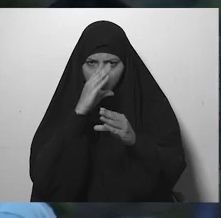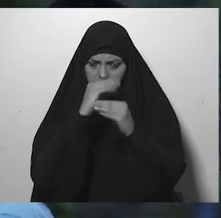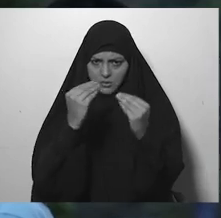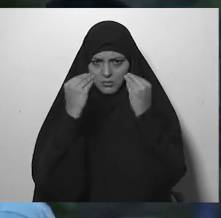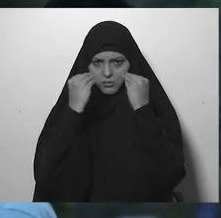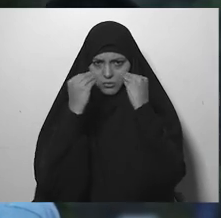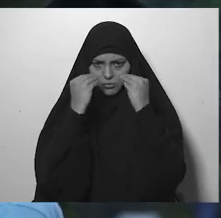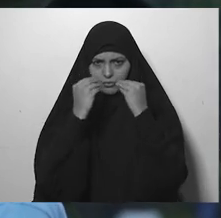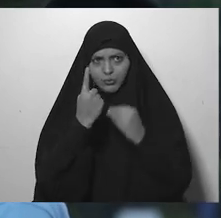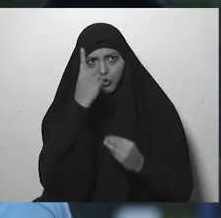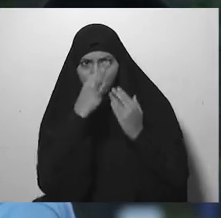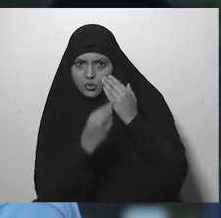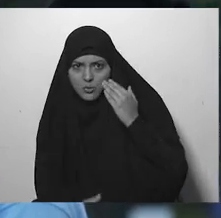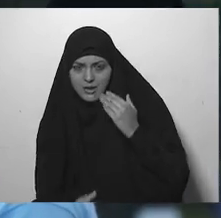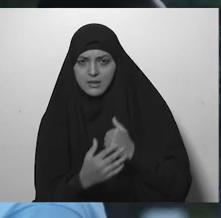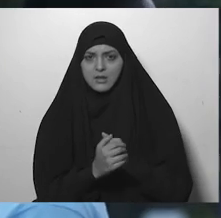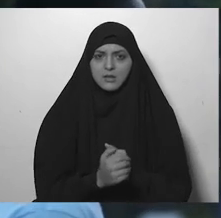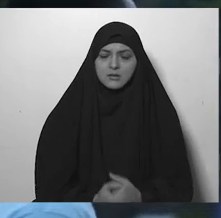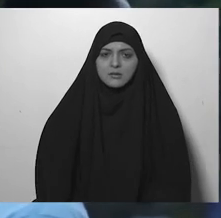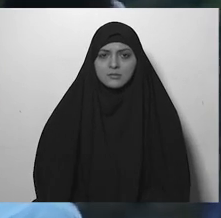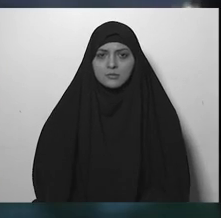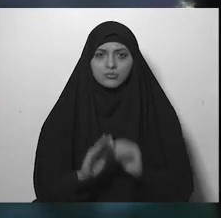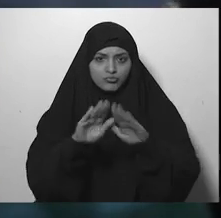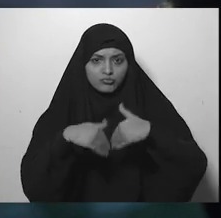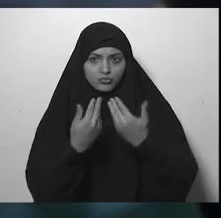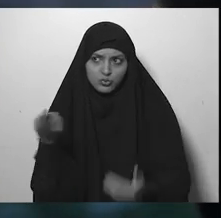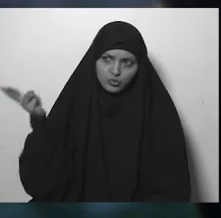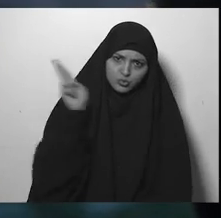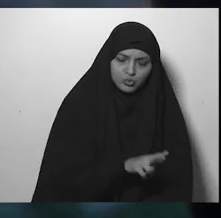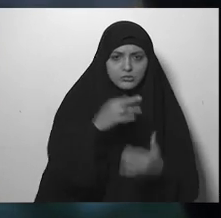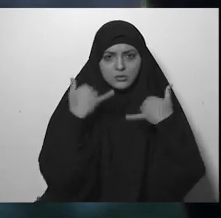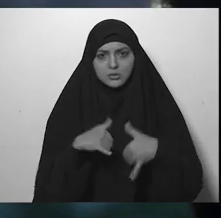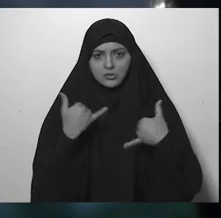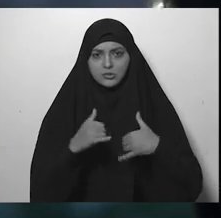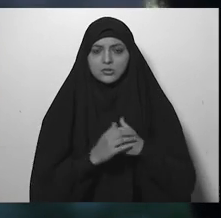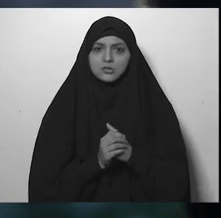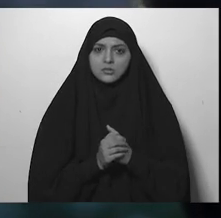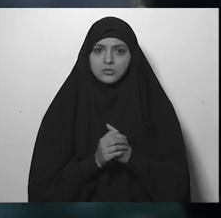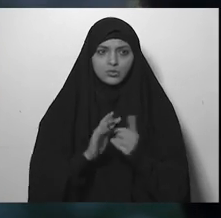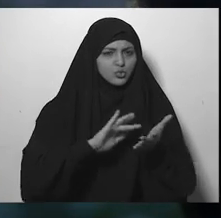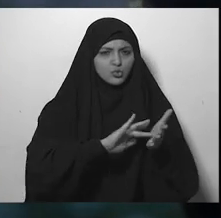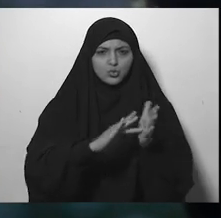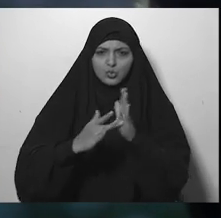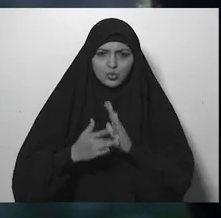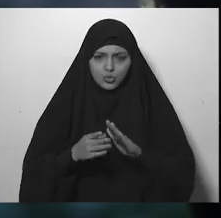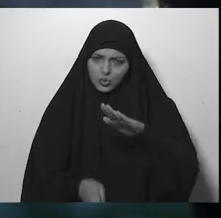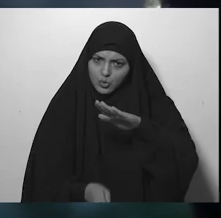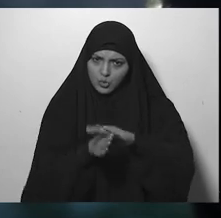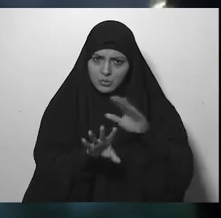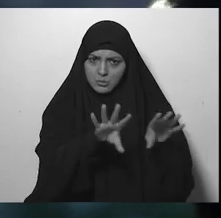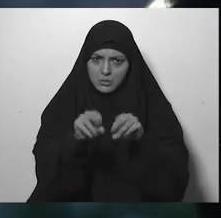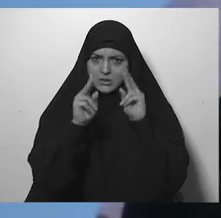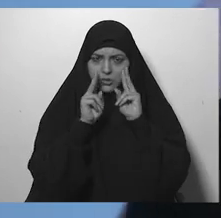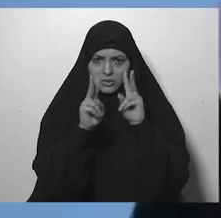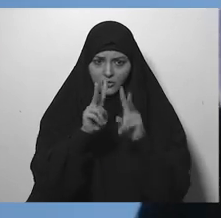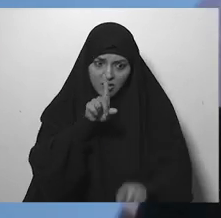une formation qui a duré à peu près une semaine. Ensuite, il y a eu le retour en Algérie où tout a vraiment